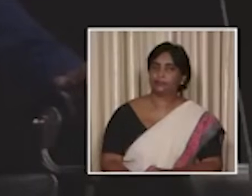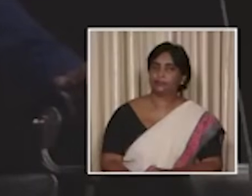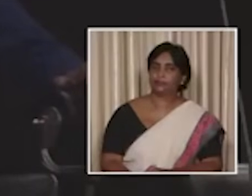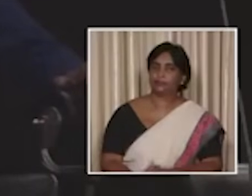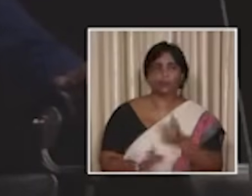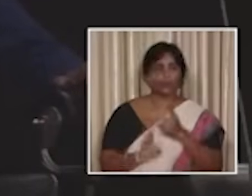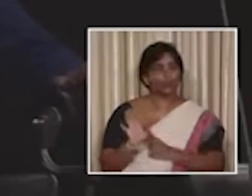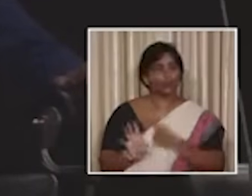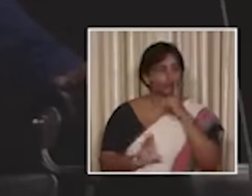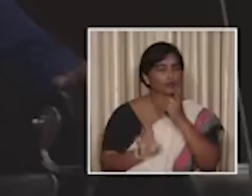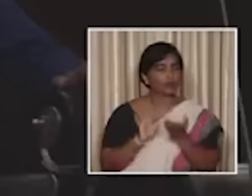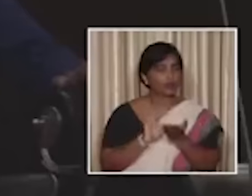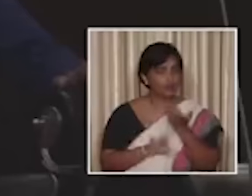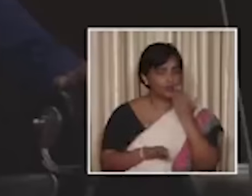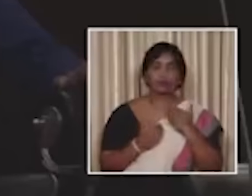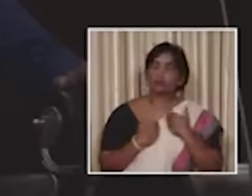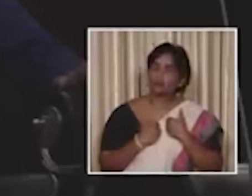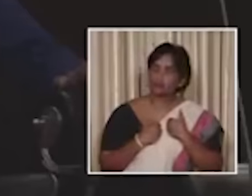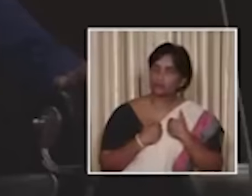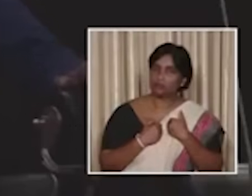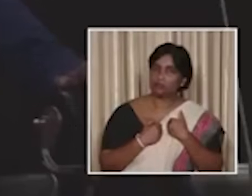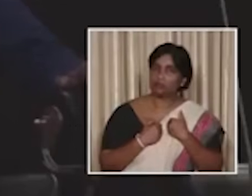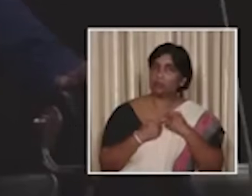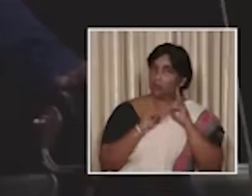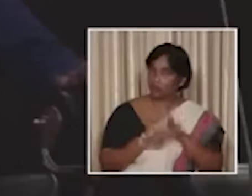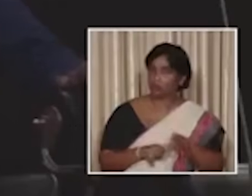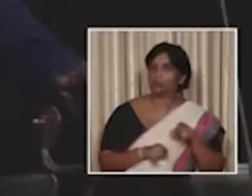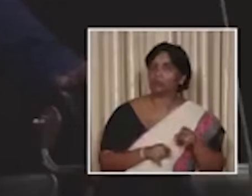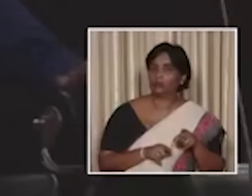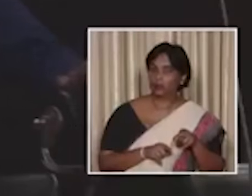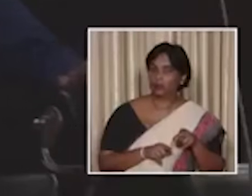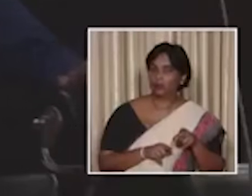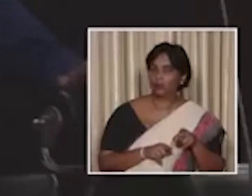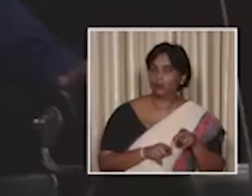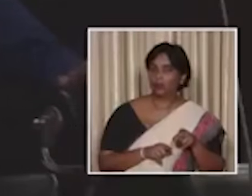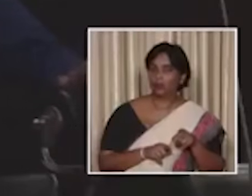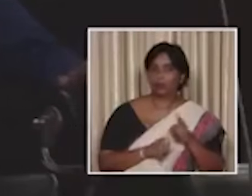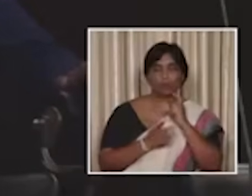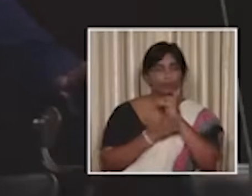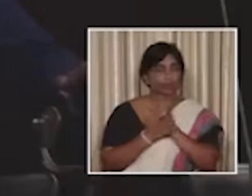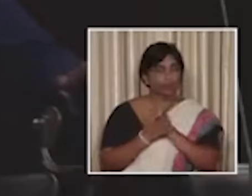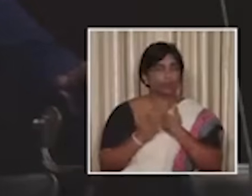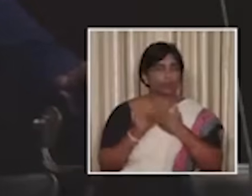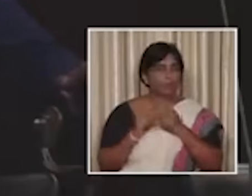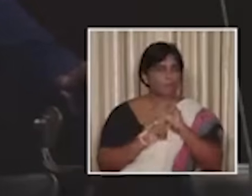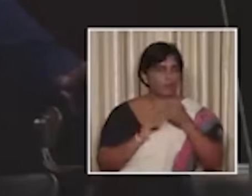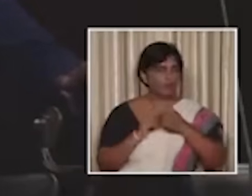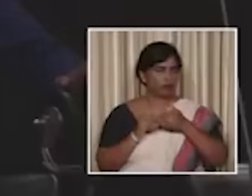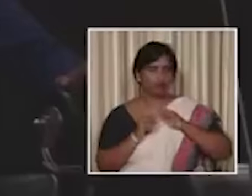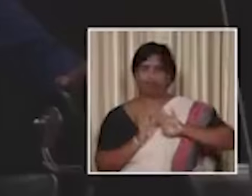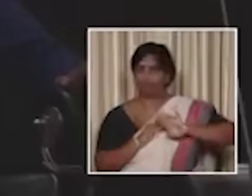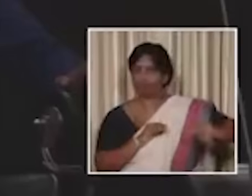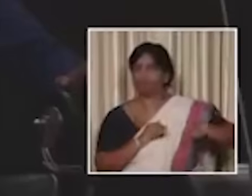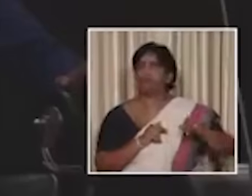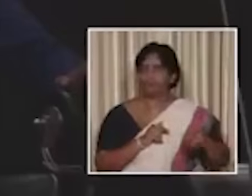சித்தார்த்தன் தன் முன்மொழிந்ததாகவும், ஆனால் இன்று வரைக்கும் அரசியலமைப்பு பேரவைக்கு அவர் நியமிக்கப்படவில்லை. இதேவேளை தாங்கள் இது சம்பந்தமாக